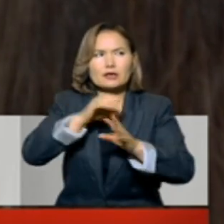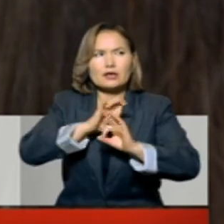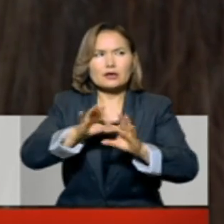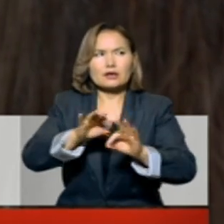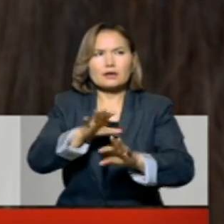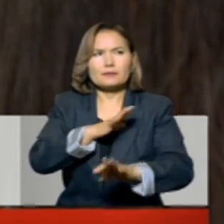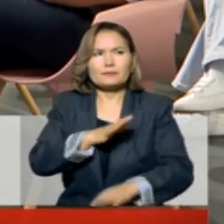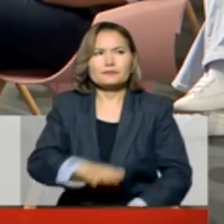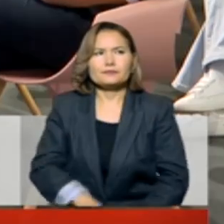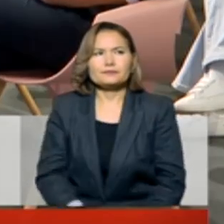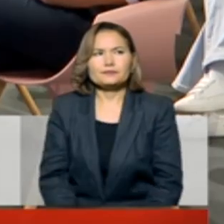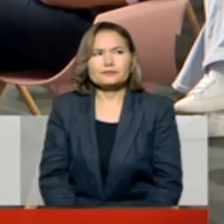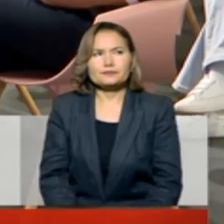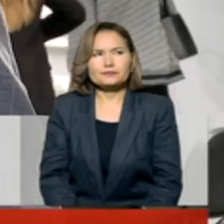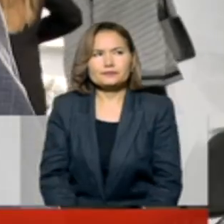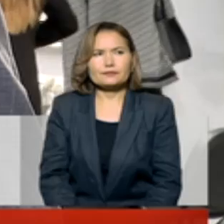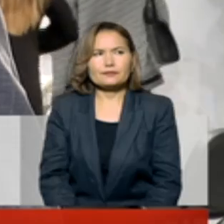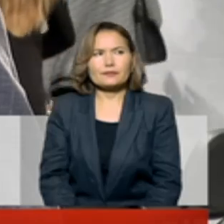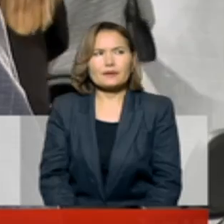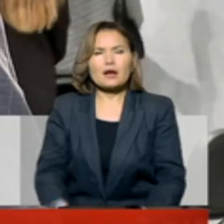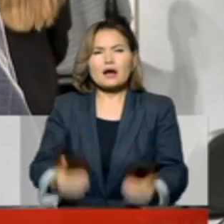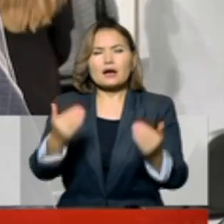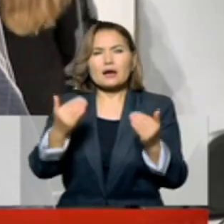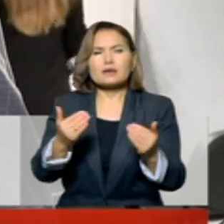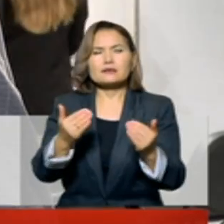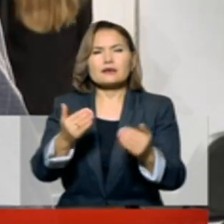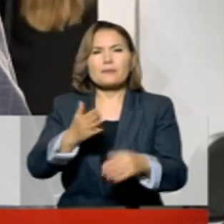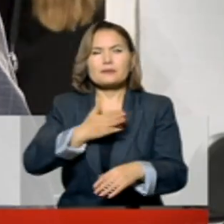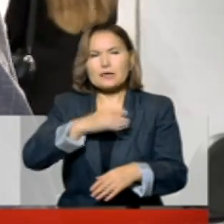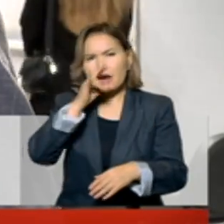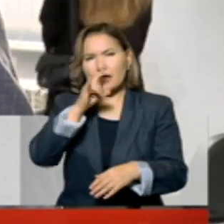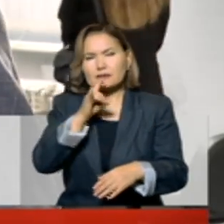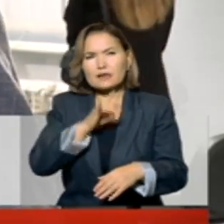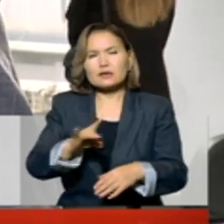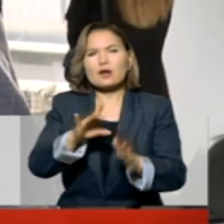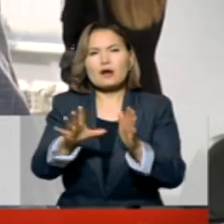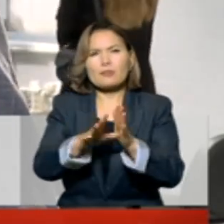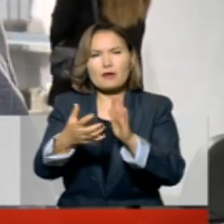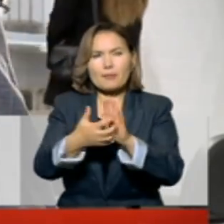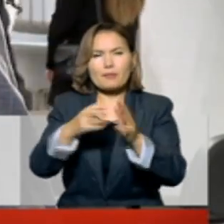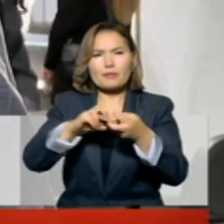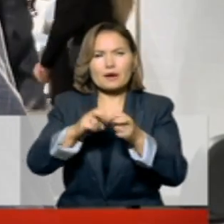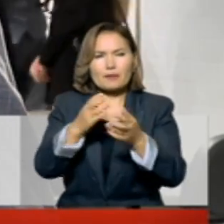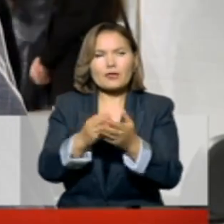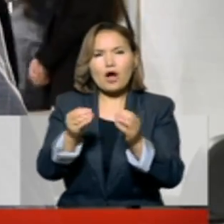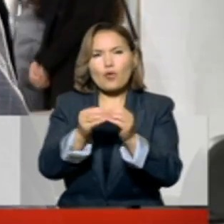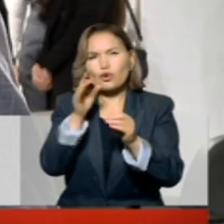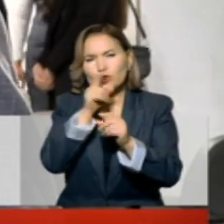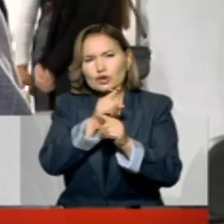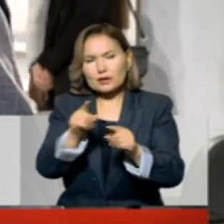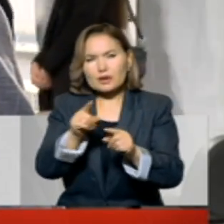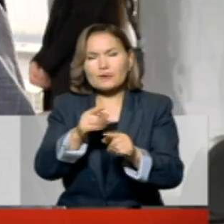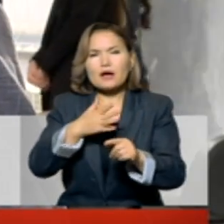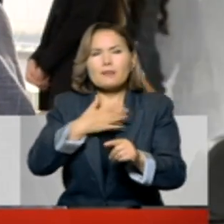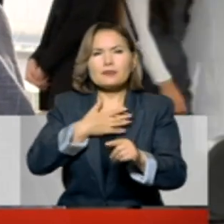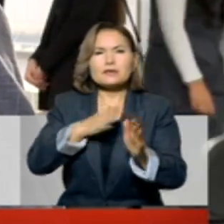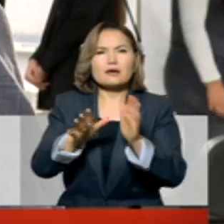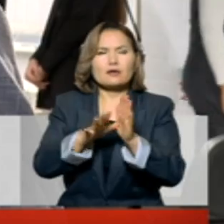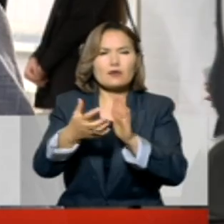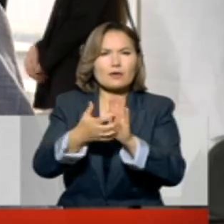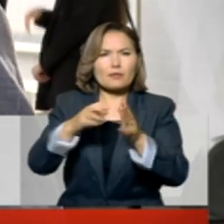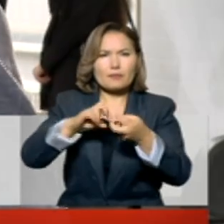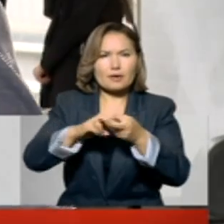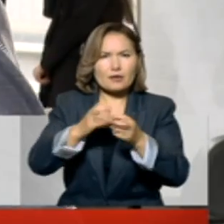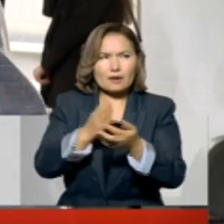түсіндірді. Қазір баламалы энергия тапшылығы біздер басшылығымыз айтып өтті, 10 жылдың ішінде бізде тапшы болатыны сөзсіз деп,